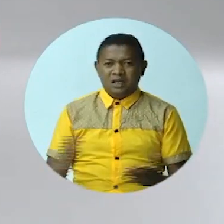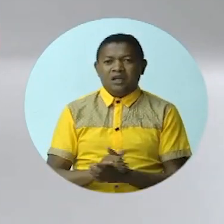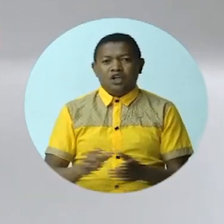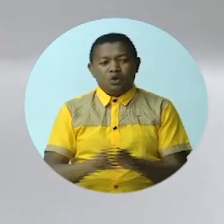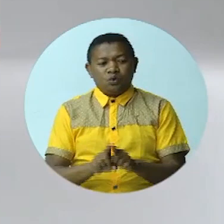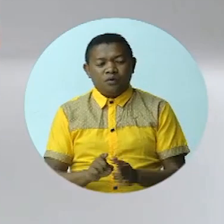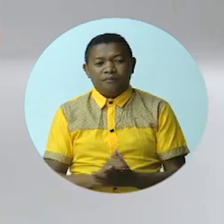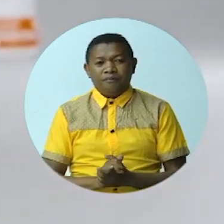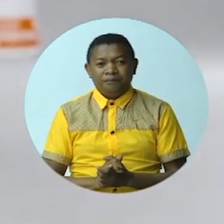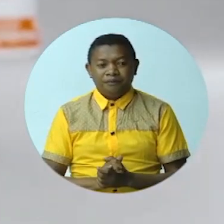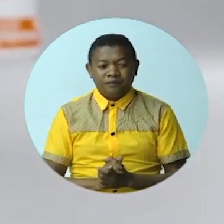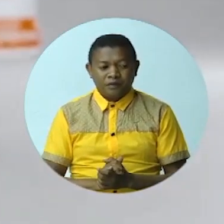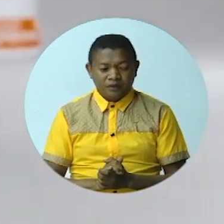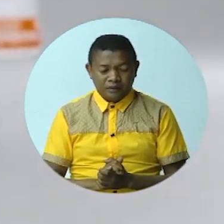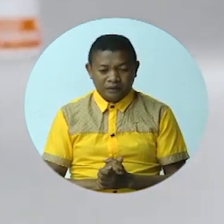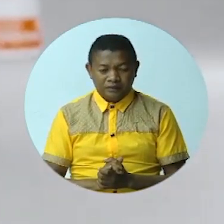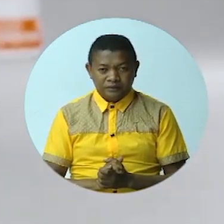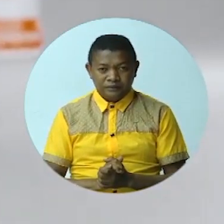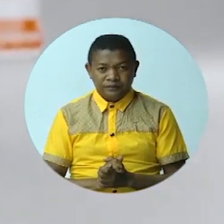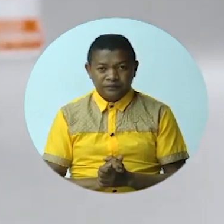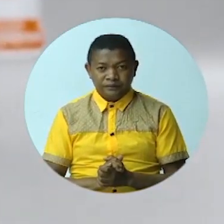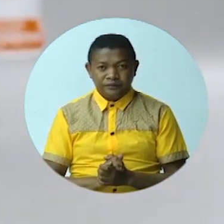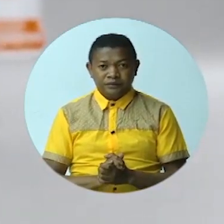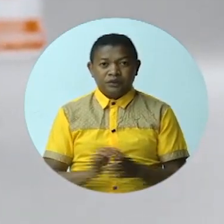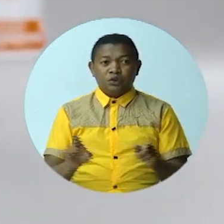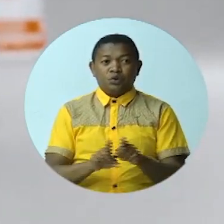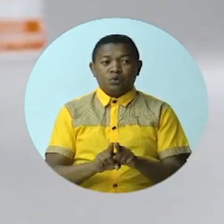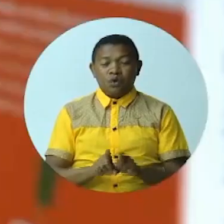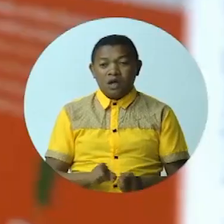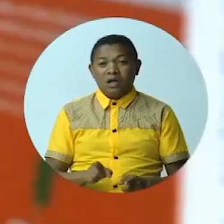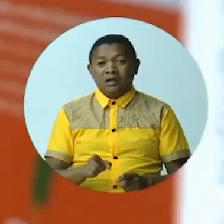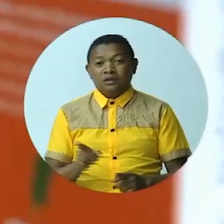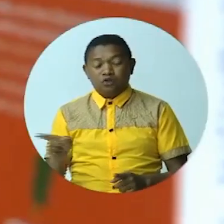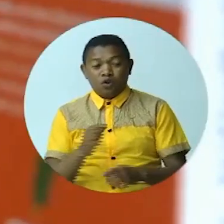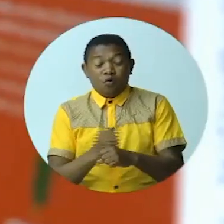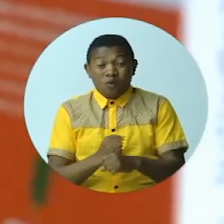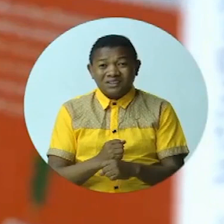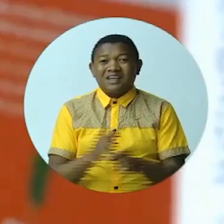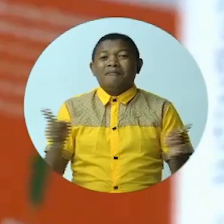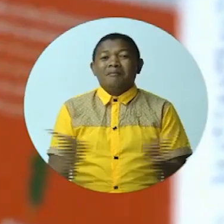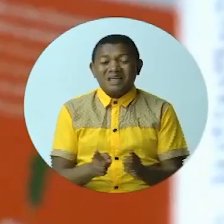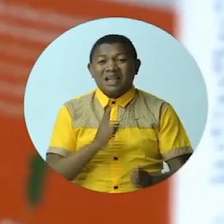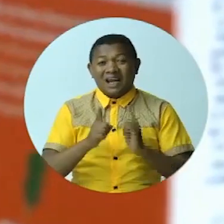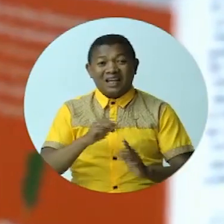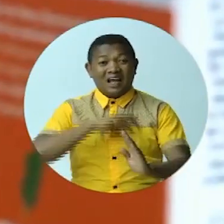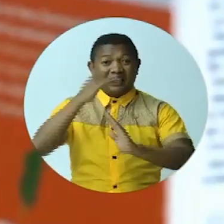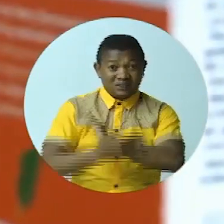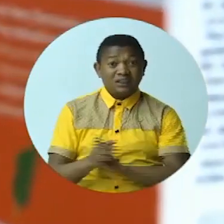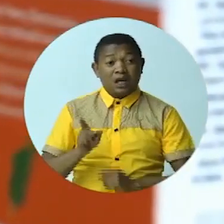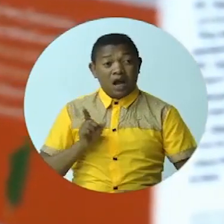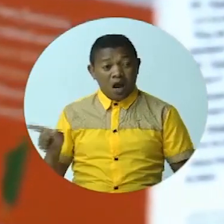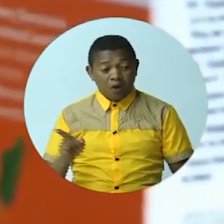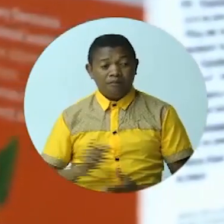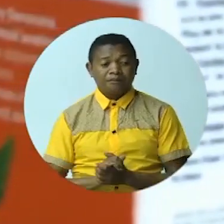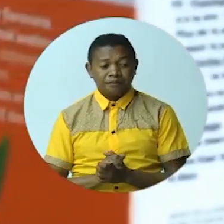aretikiby, ary indrindra indrindra ny olana ara-pisefona. Raha fehezina zany ao anatin'izany zavatra rehetrarehetra zany a